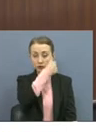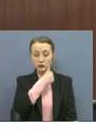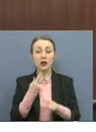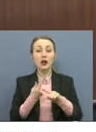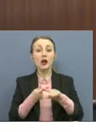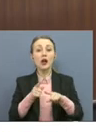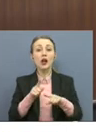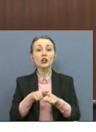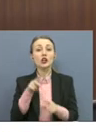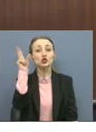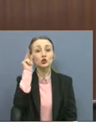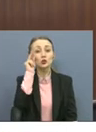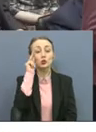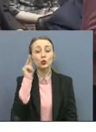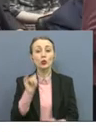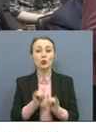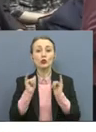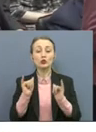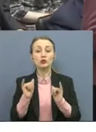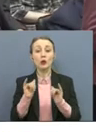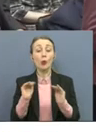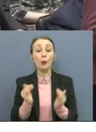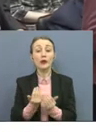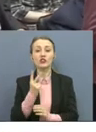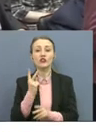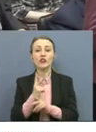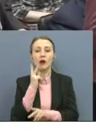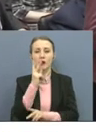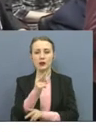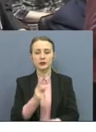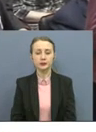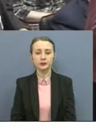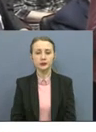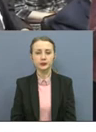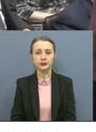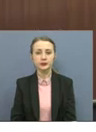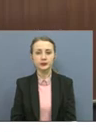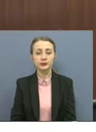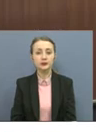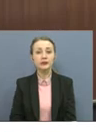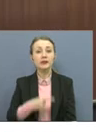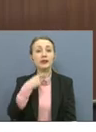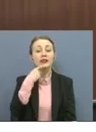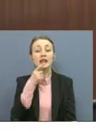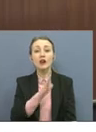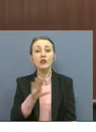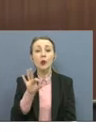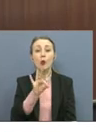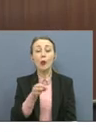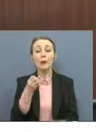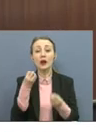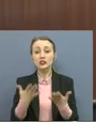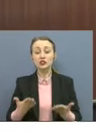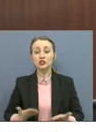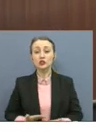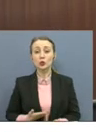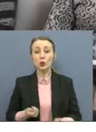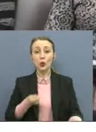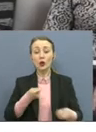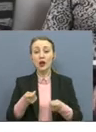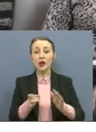асырылуын қадағалаңыздар. Жаңа жылдан бастап 5000 отбасыға жаңа тәртіппен атаулы әлеметтік көмек көрсетілмек. Өткен жылмен салыстырғанда